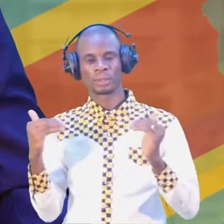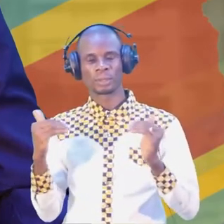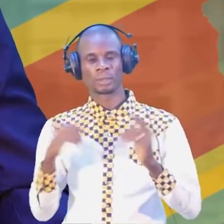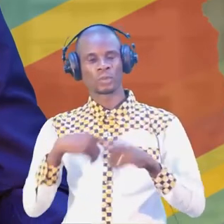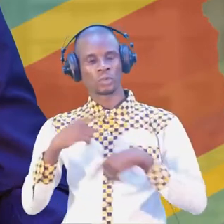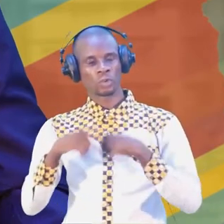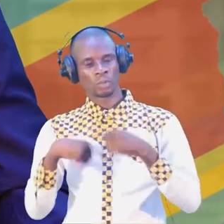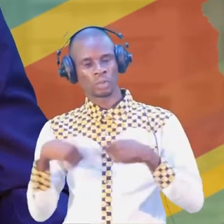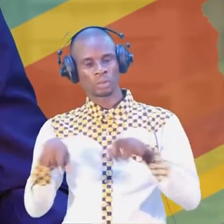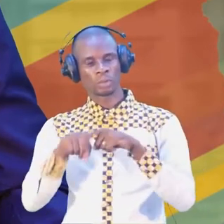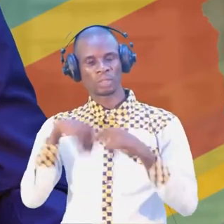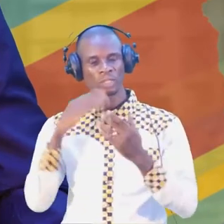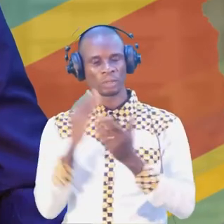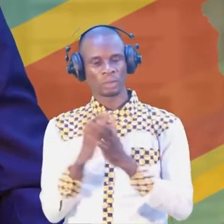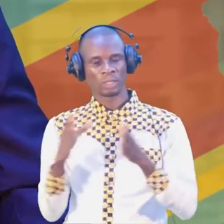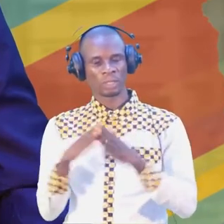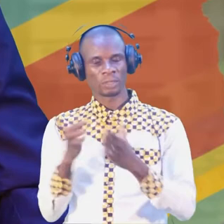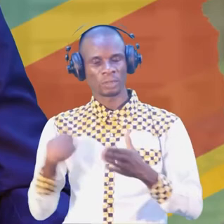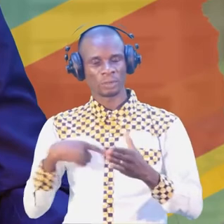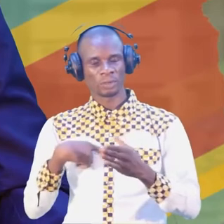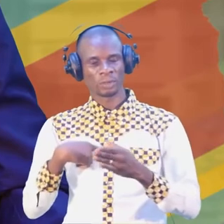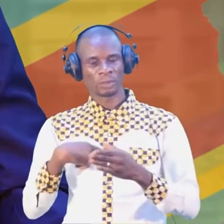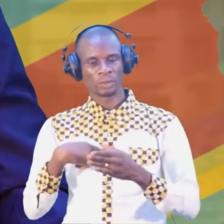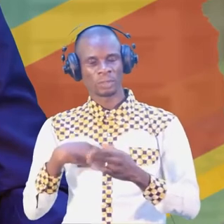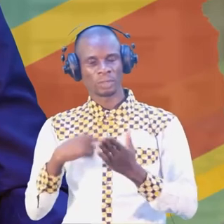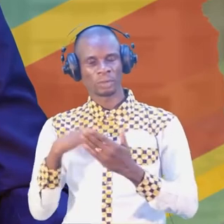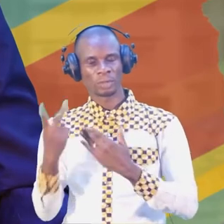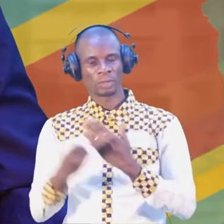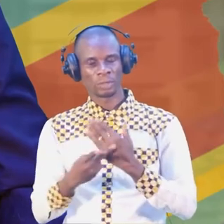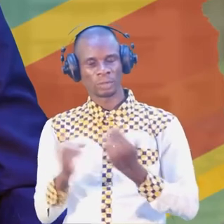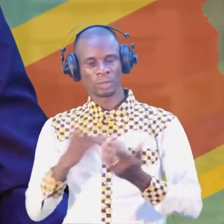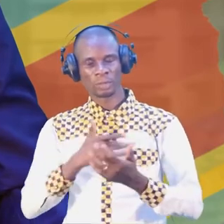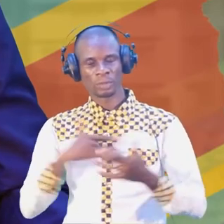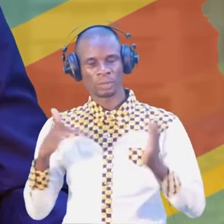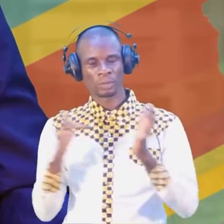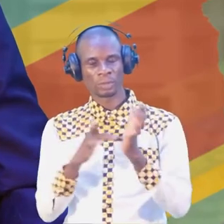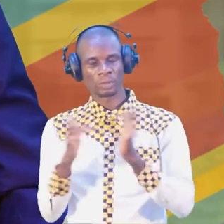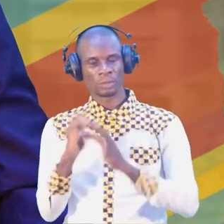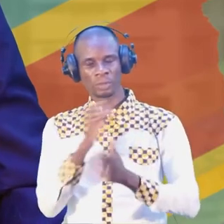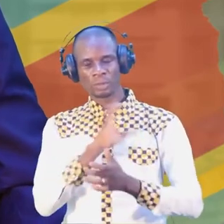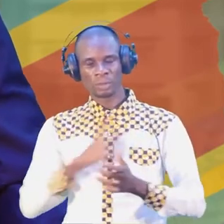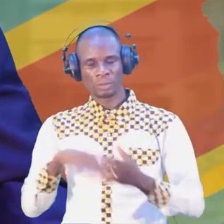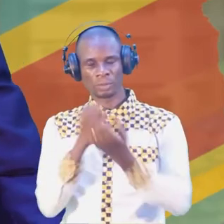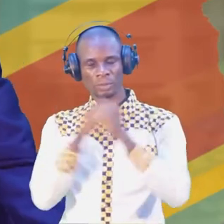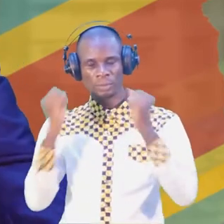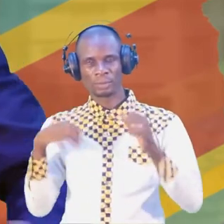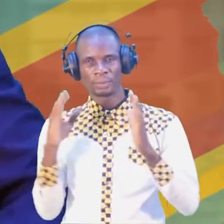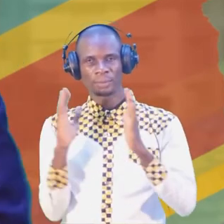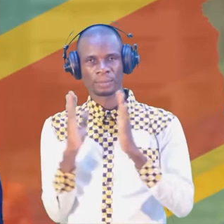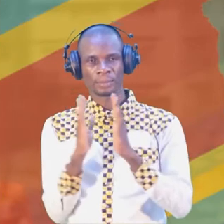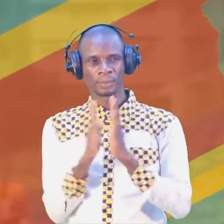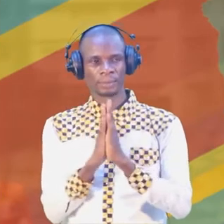se termine avec nous? Anza na kumalira pamoja nasi au nom de Jésus-Christ katika jina la Yesu Kristo Bwana wetu. Amen.